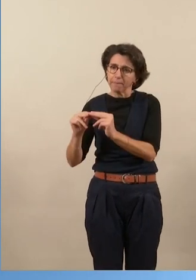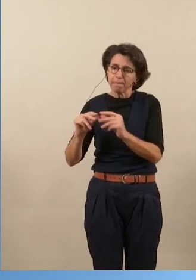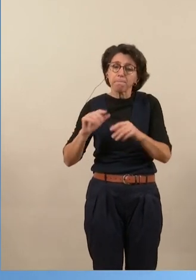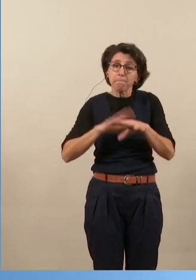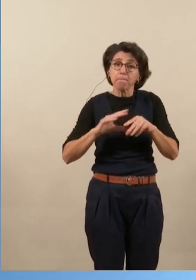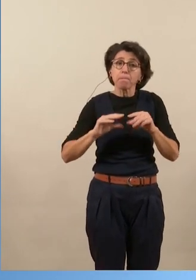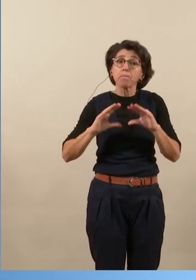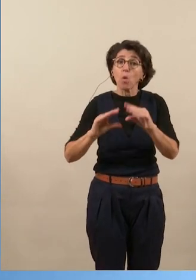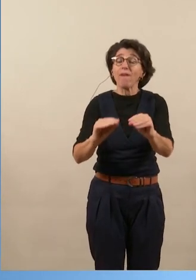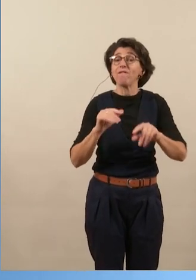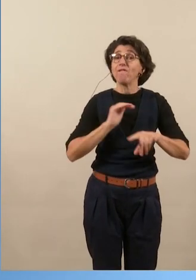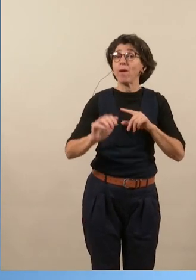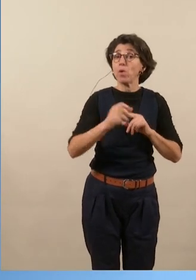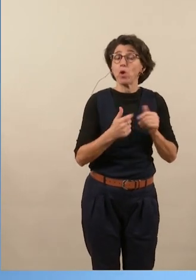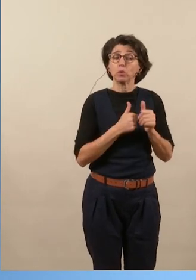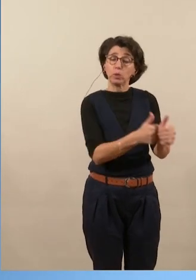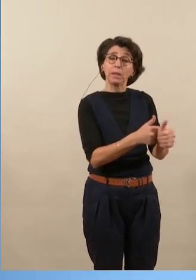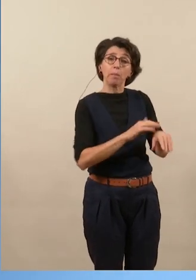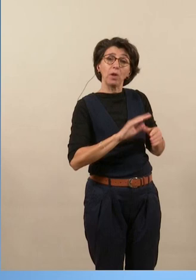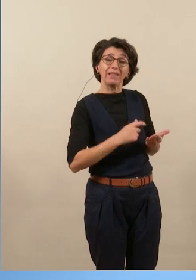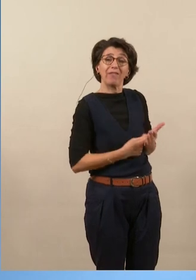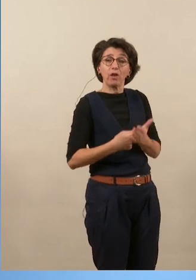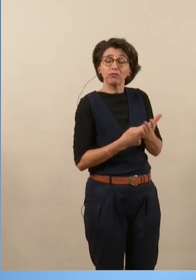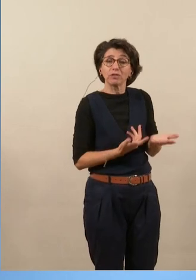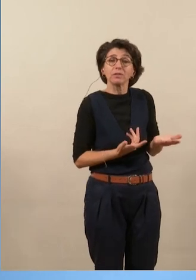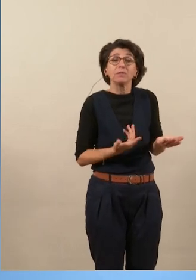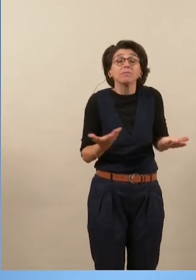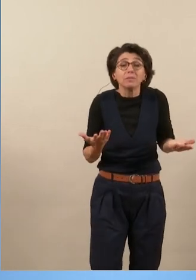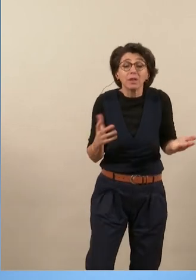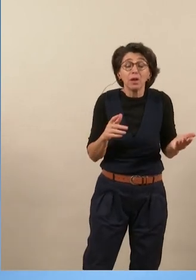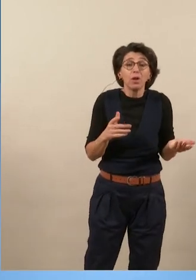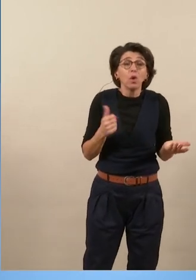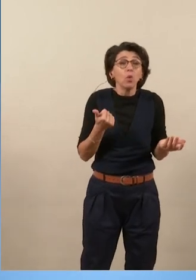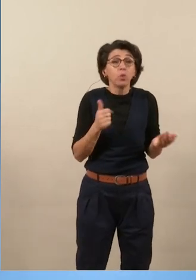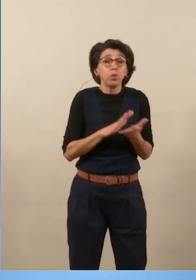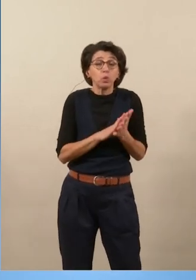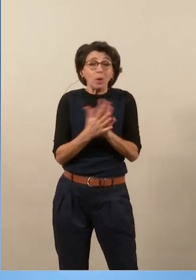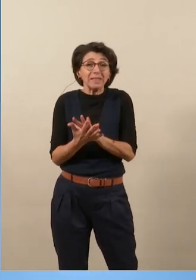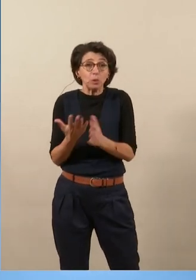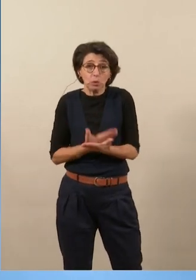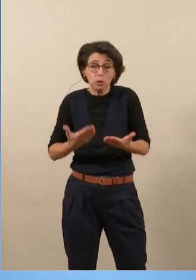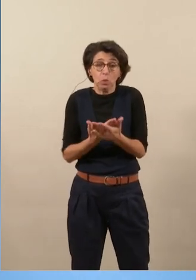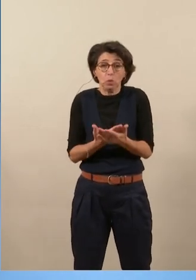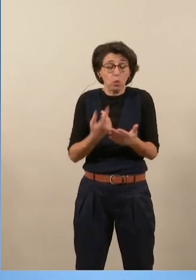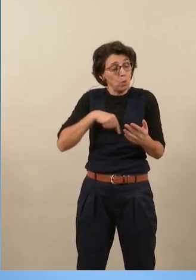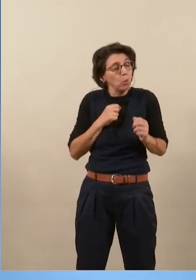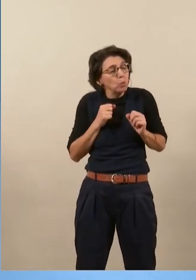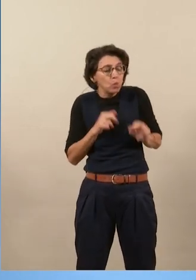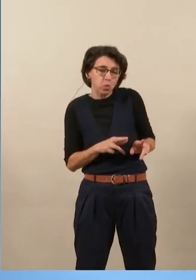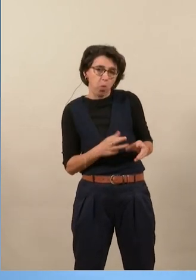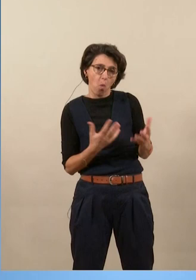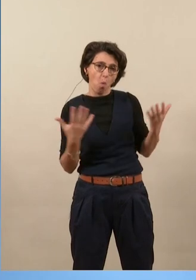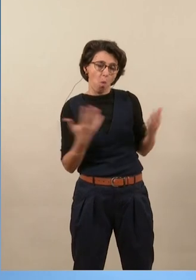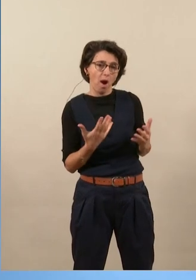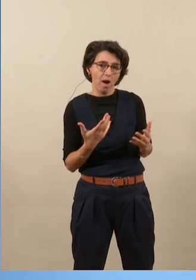suivant cette politique financière or la seule transition que sur laquelle dont on est certain que vous aurez vraiment